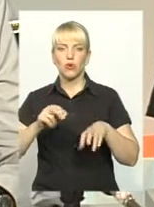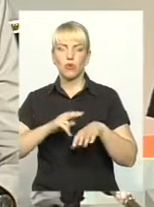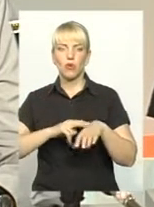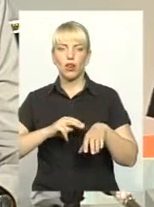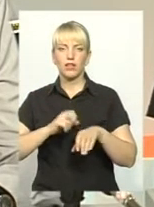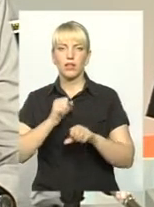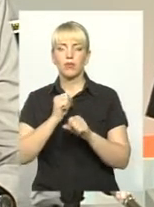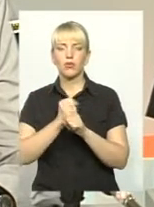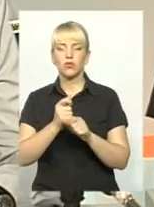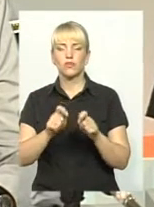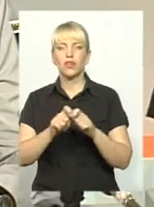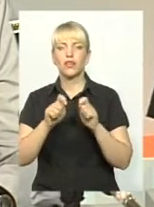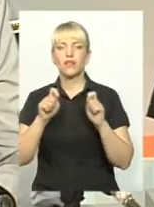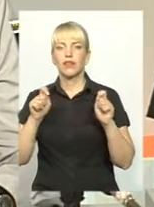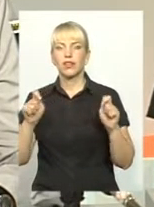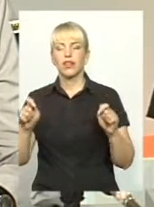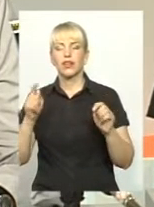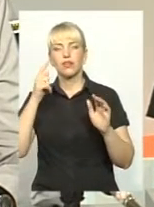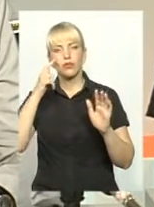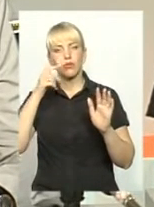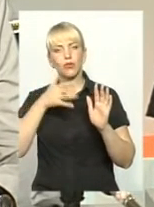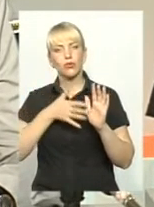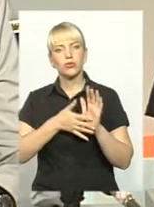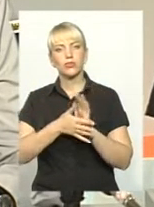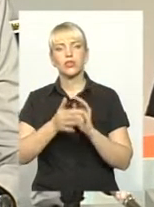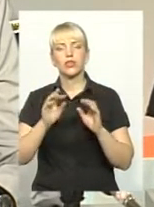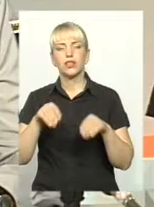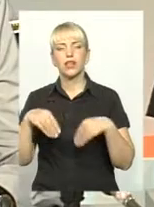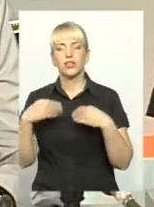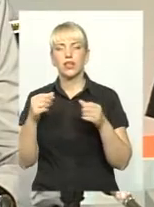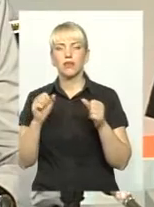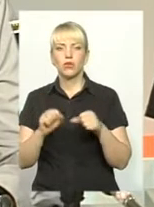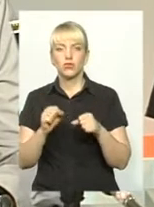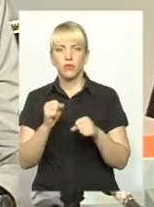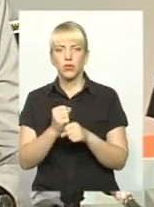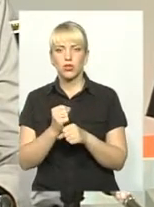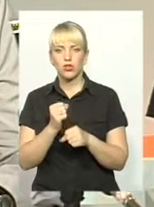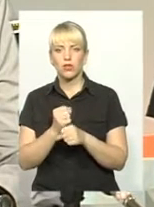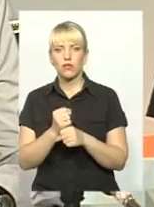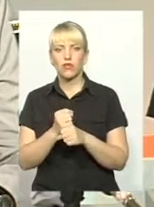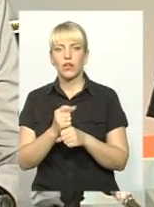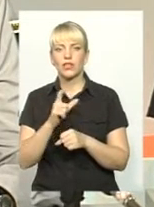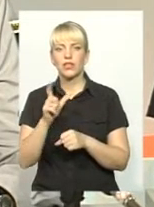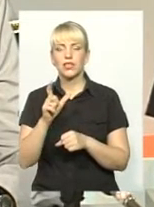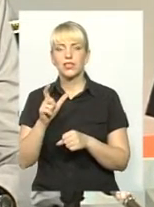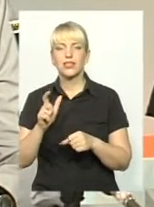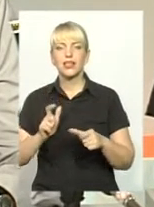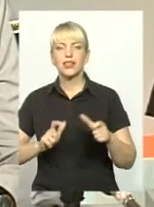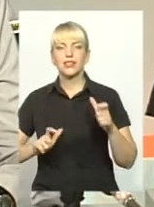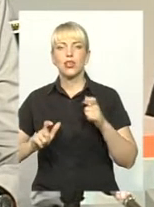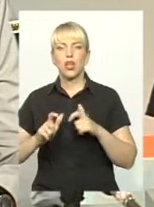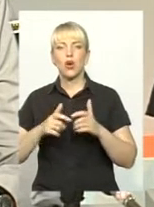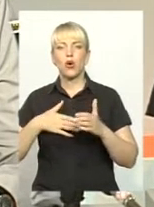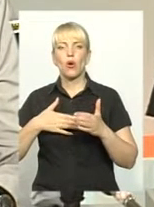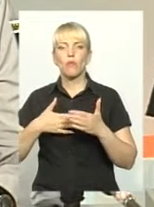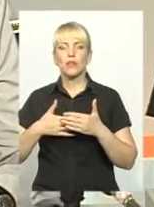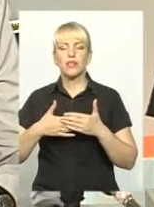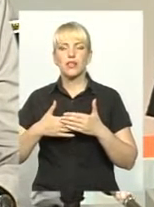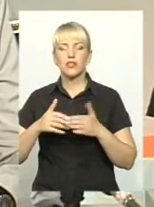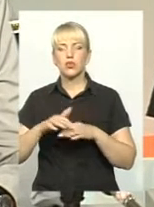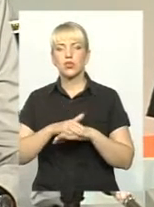відкрито, прозоро, дає можливість працювати поліції тісно з інститутами громадянського суспільства, дає можливість